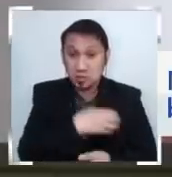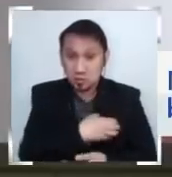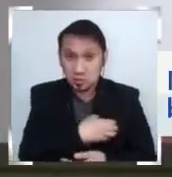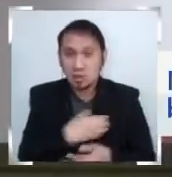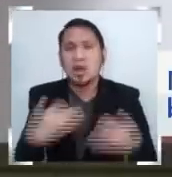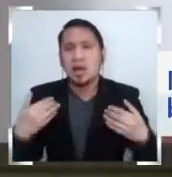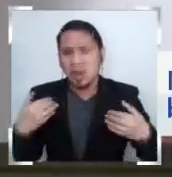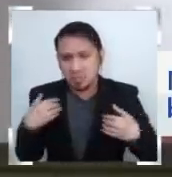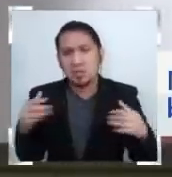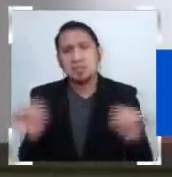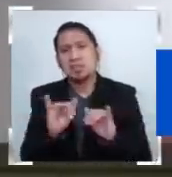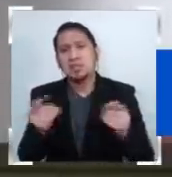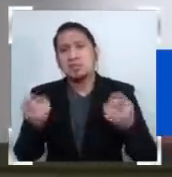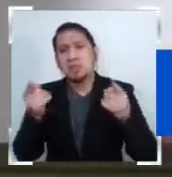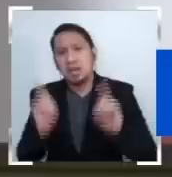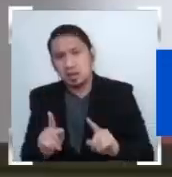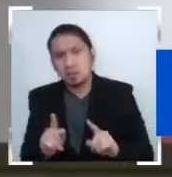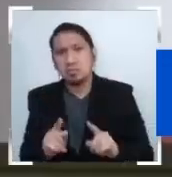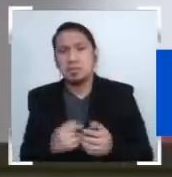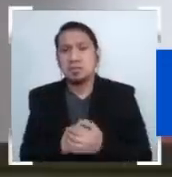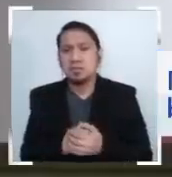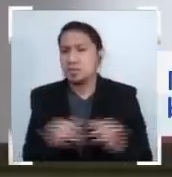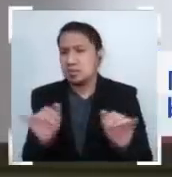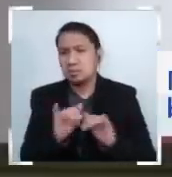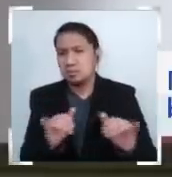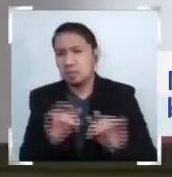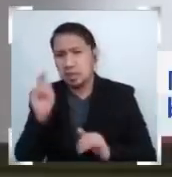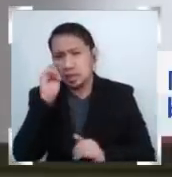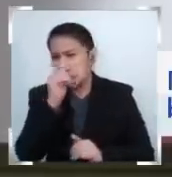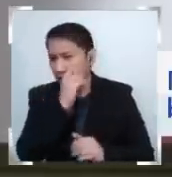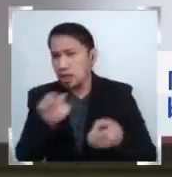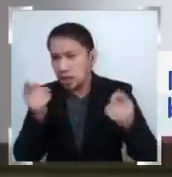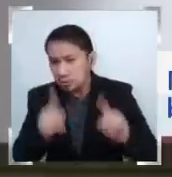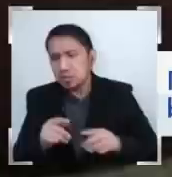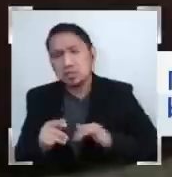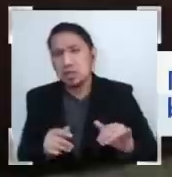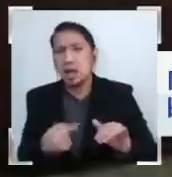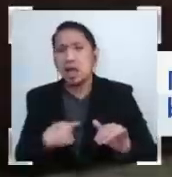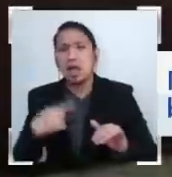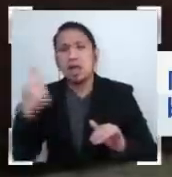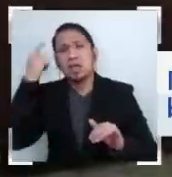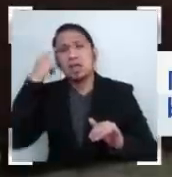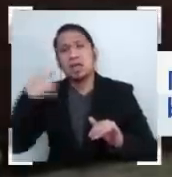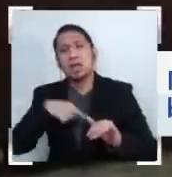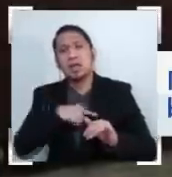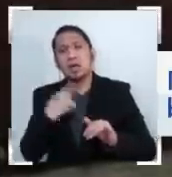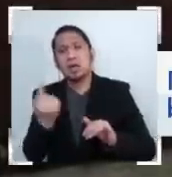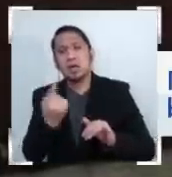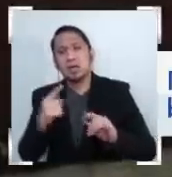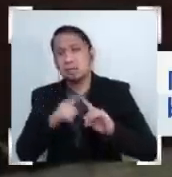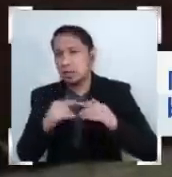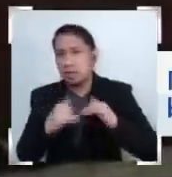amin na nag-report ng basag kotse din. So, akala kasi namin kami lang. At laking gulat pa raw